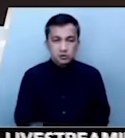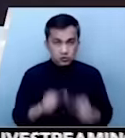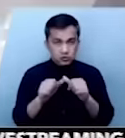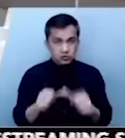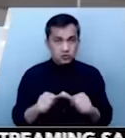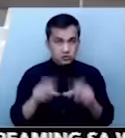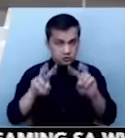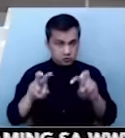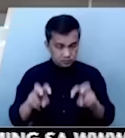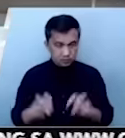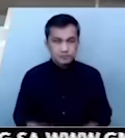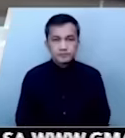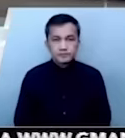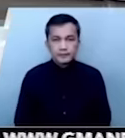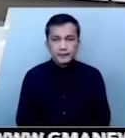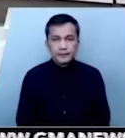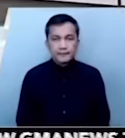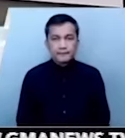investigasyon.